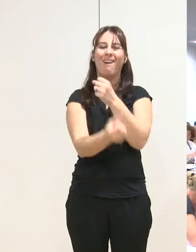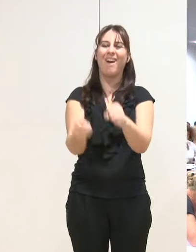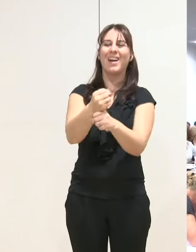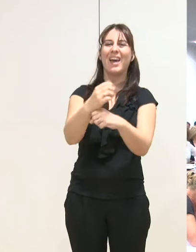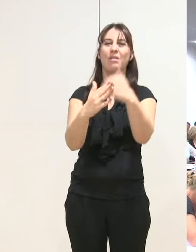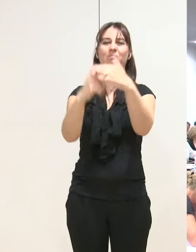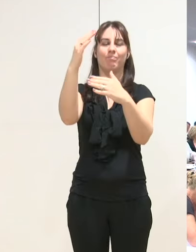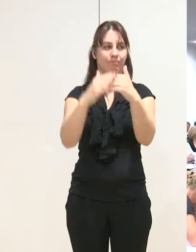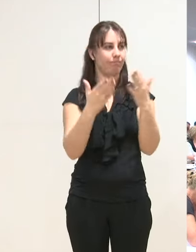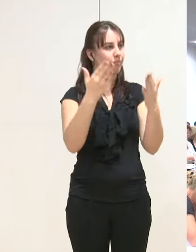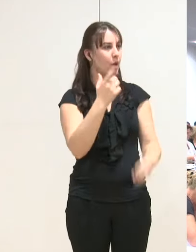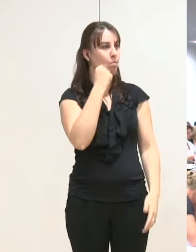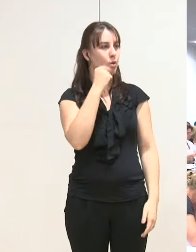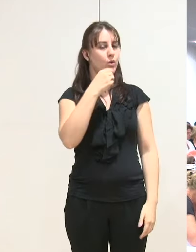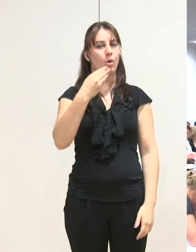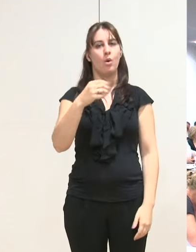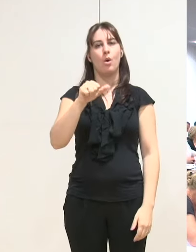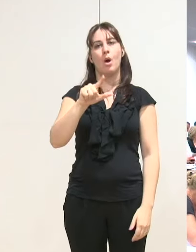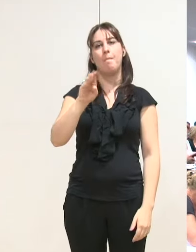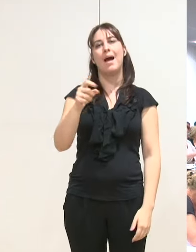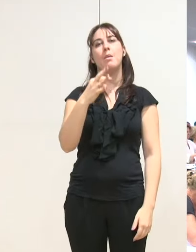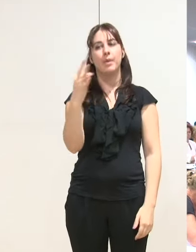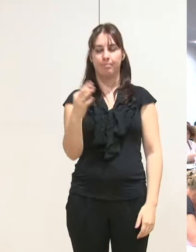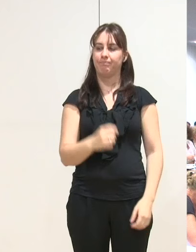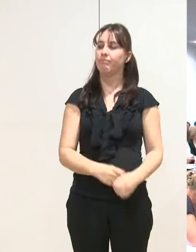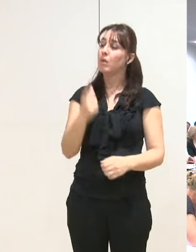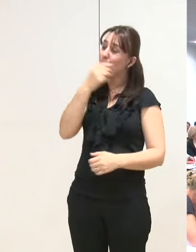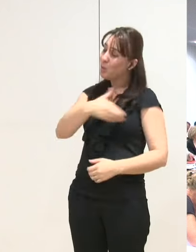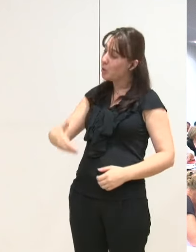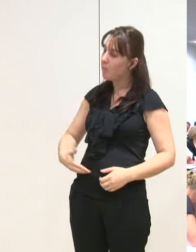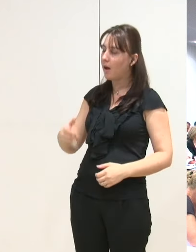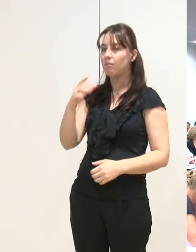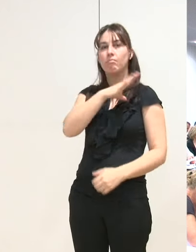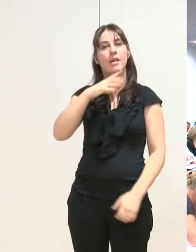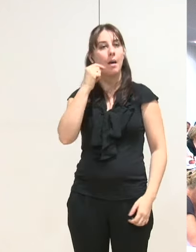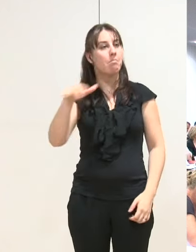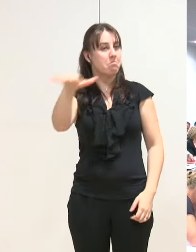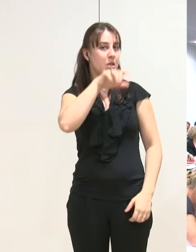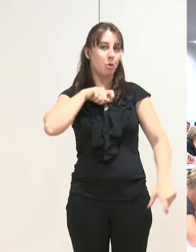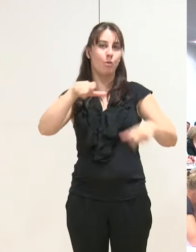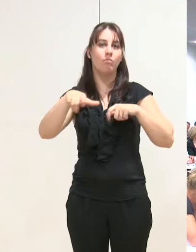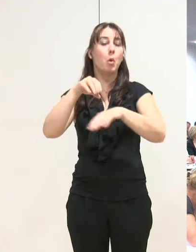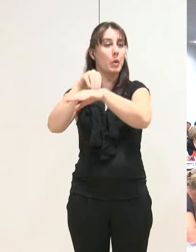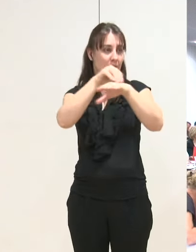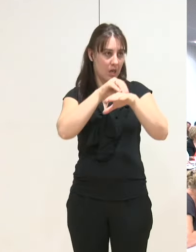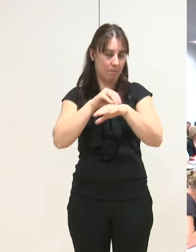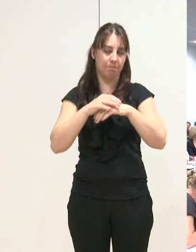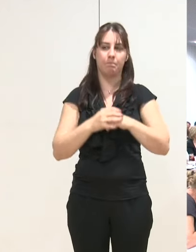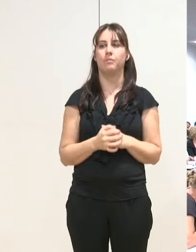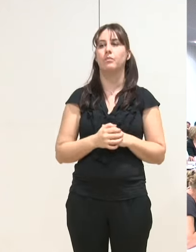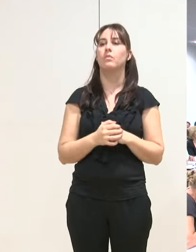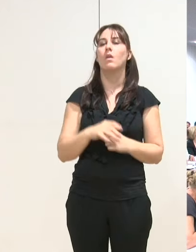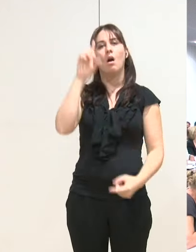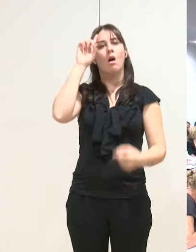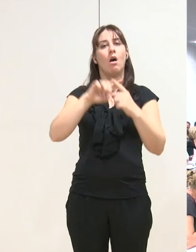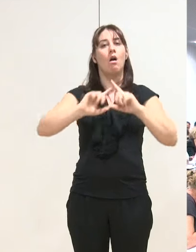malbé Monsieur le Maire Mesdames et Messieurs les conseillers l'opération de construction du groupe